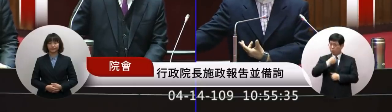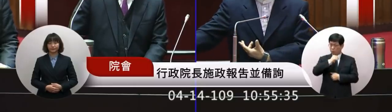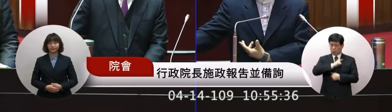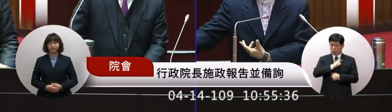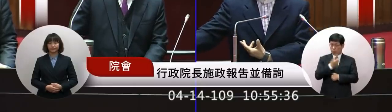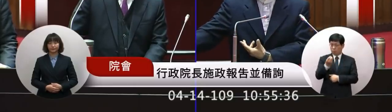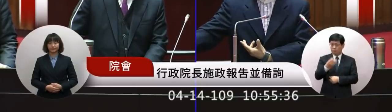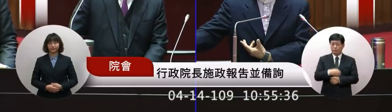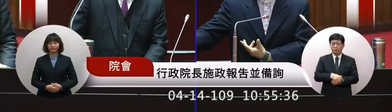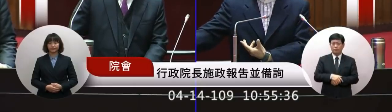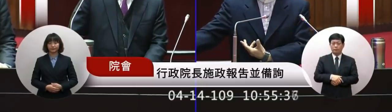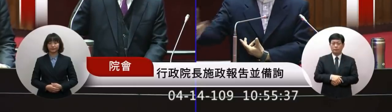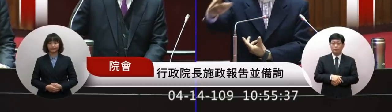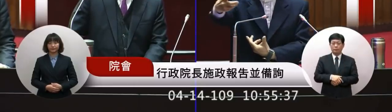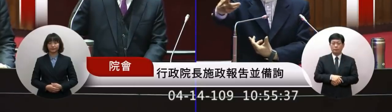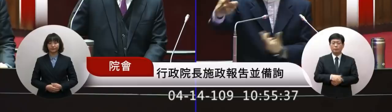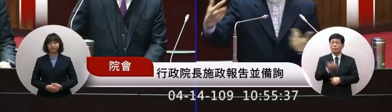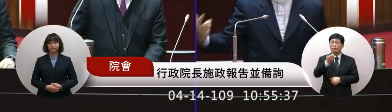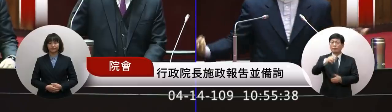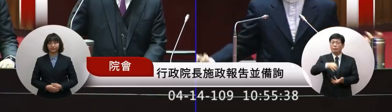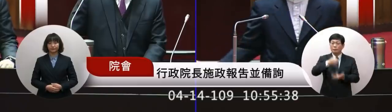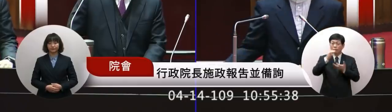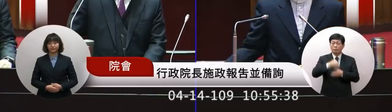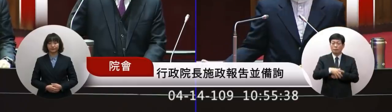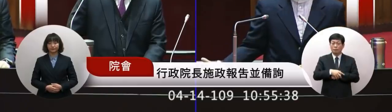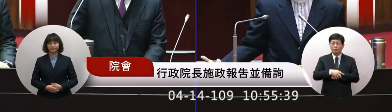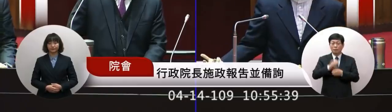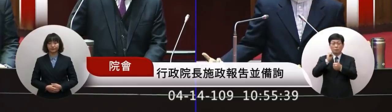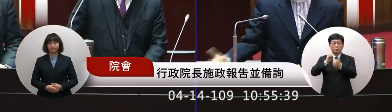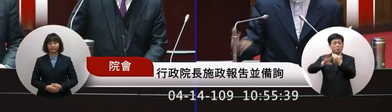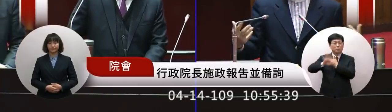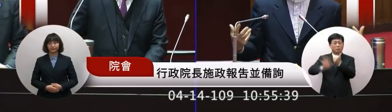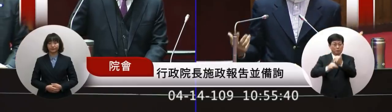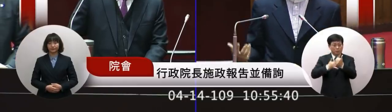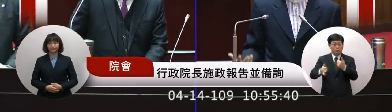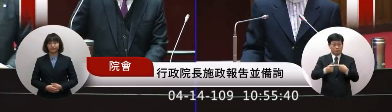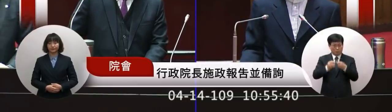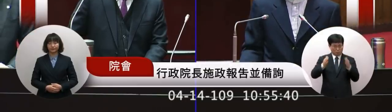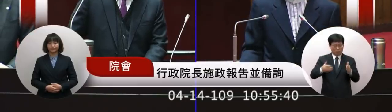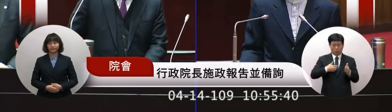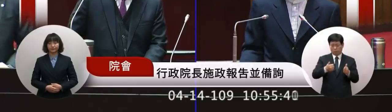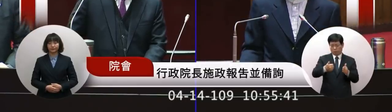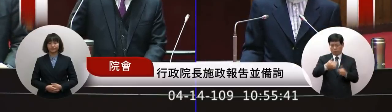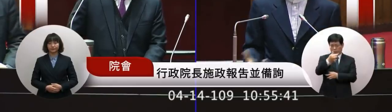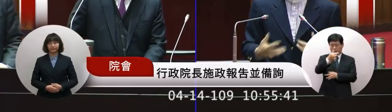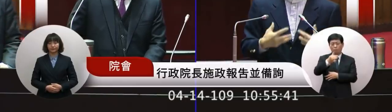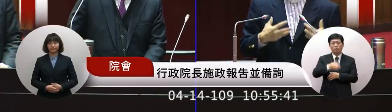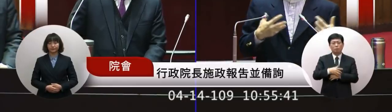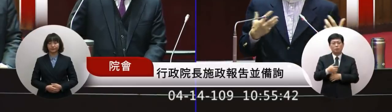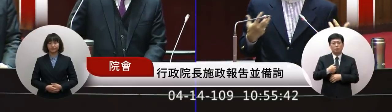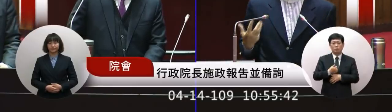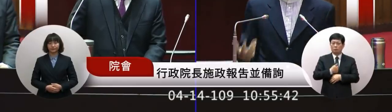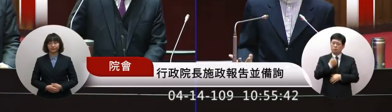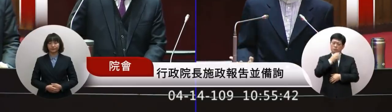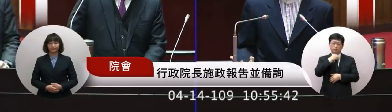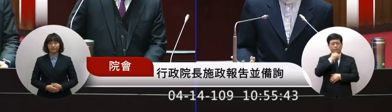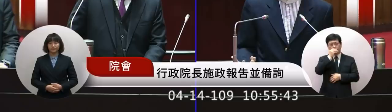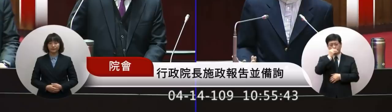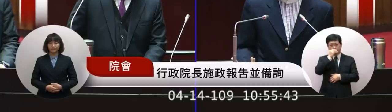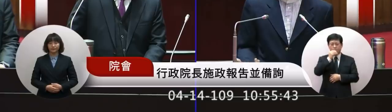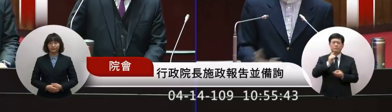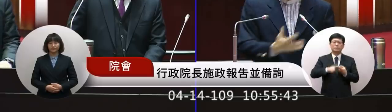啊。你拄好讲，你拄好甲其他委员讲。第一阶段做就好，咱嘛唔敢讲上大